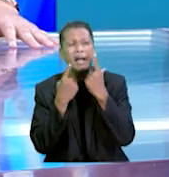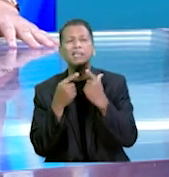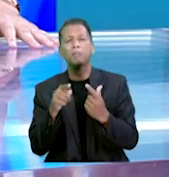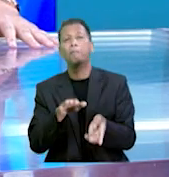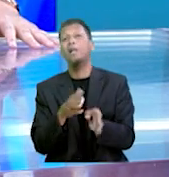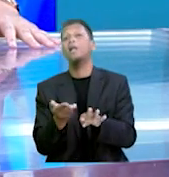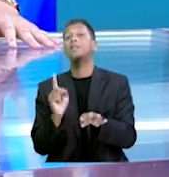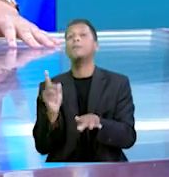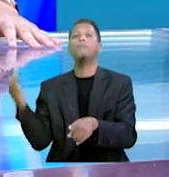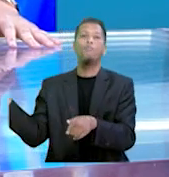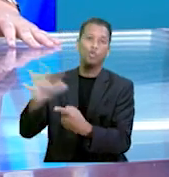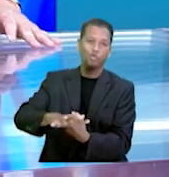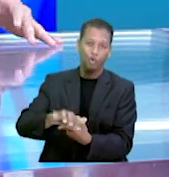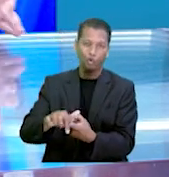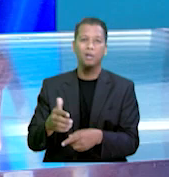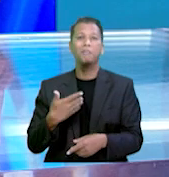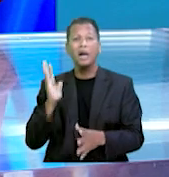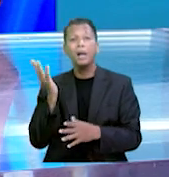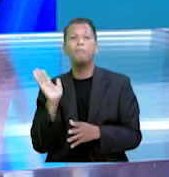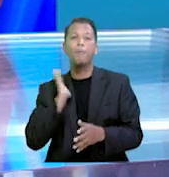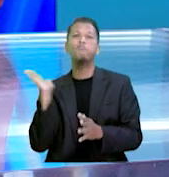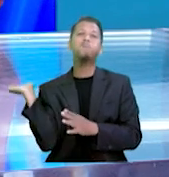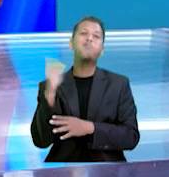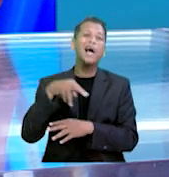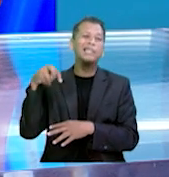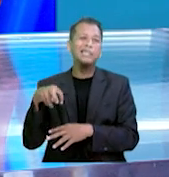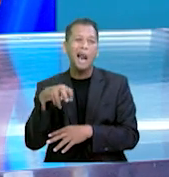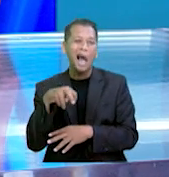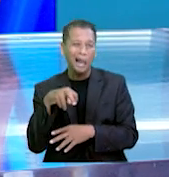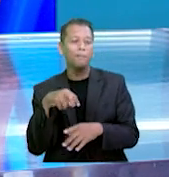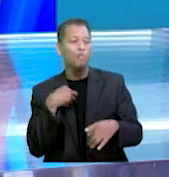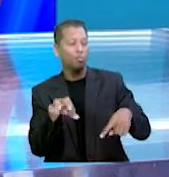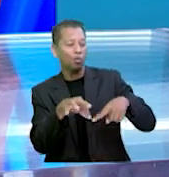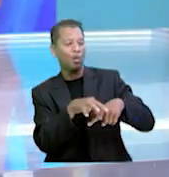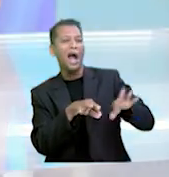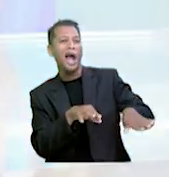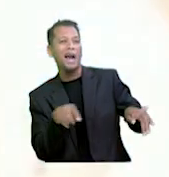tertimpa longsor dalam perjalanan pulang usai menghadiri pertunangan anaknya